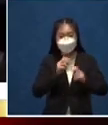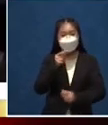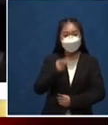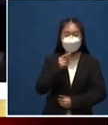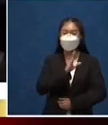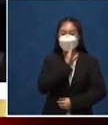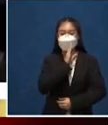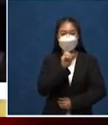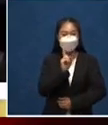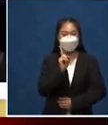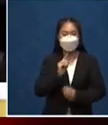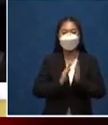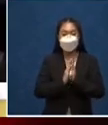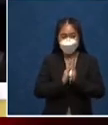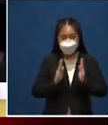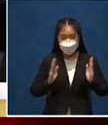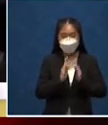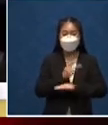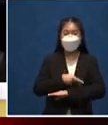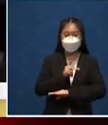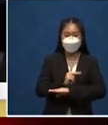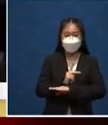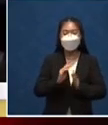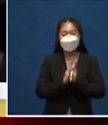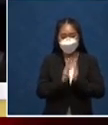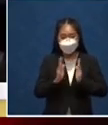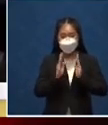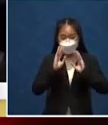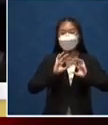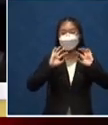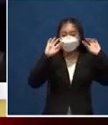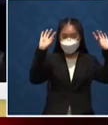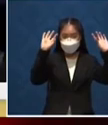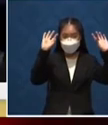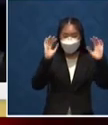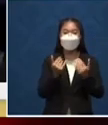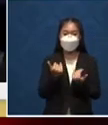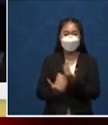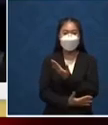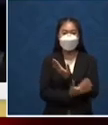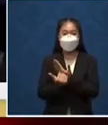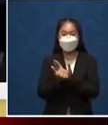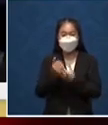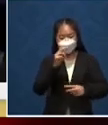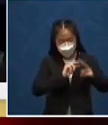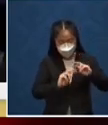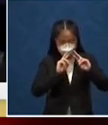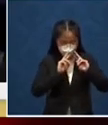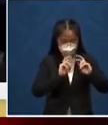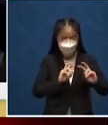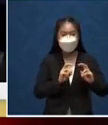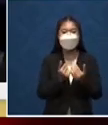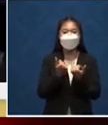ขอบคุณท่านประธานขอบคุณเพื่อนสมาชิกขอบคุณท่านนายกรัฐมนตรีคณะรัฐมนตรีที่เปิดโอกาสเราจะได้มาพิสูจน์กันนะครับต่